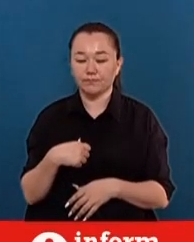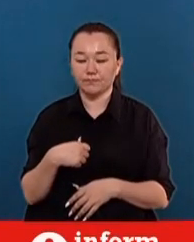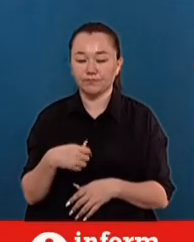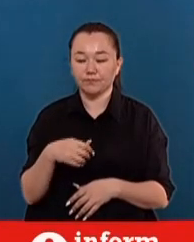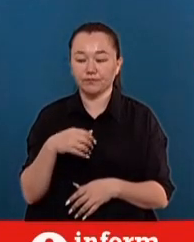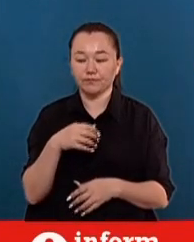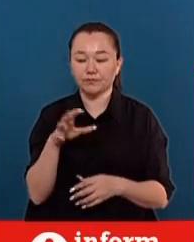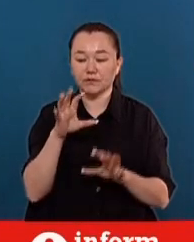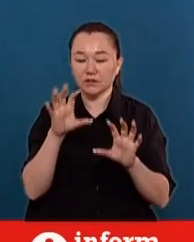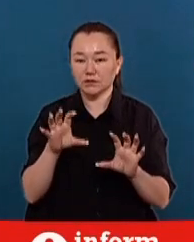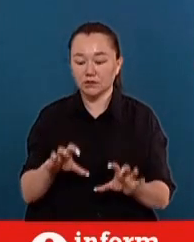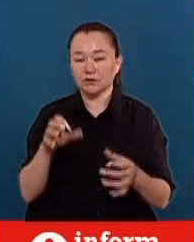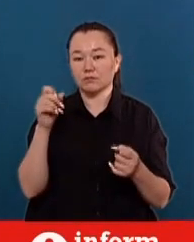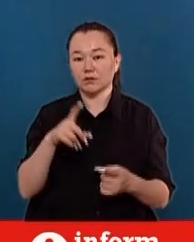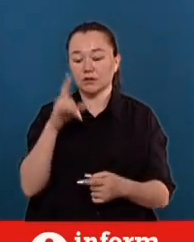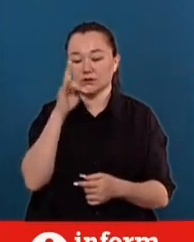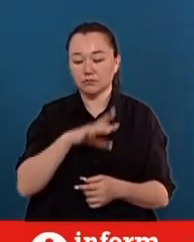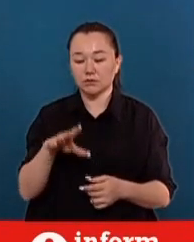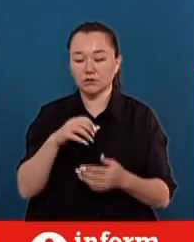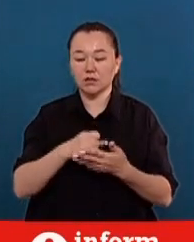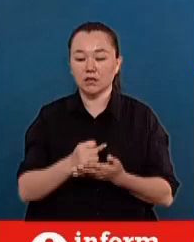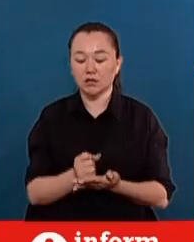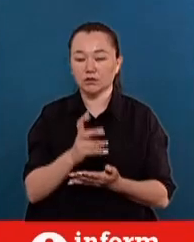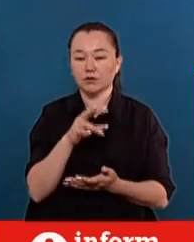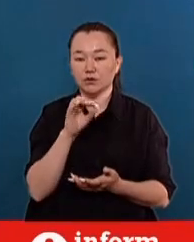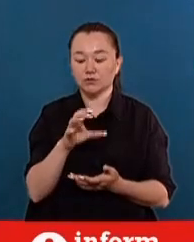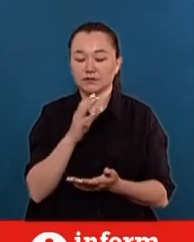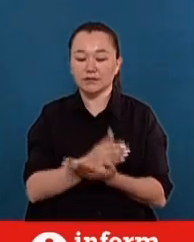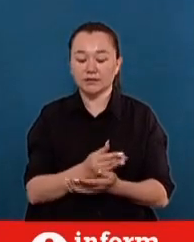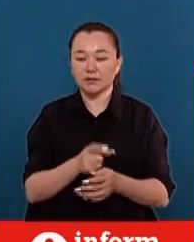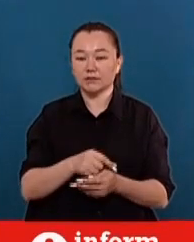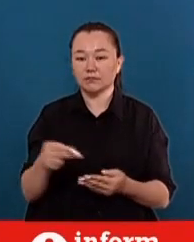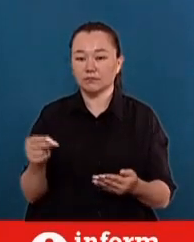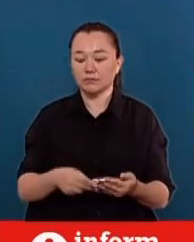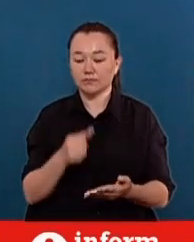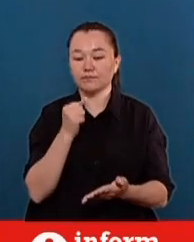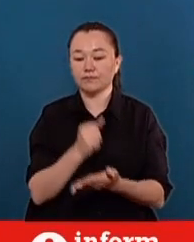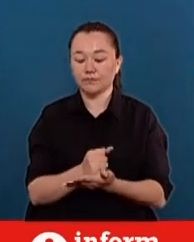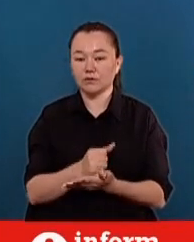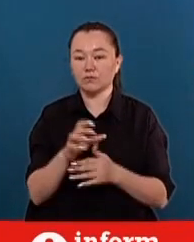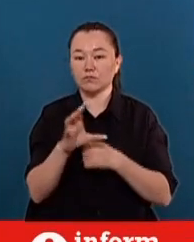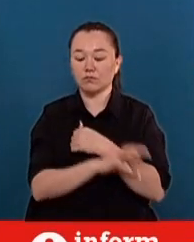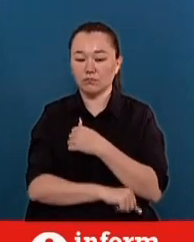Қазақстан Республикасының заңдарына сәйкес нотаристер бекітілген. Нотаристер соны қол қойып бекітілгеннен кейін